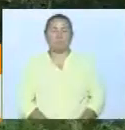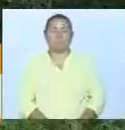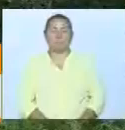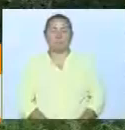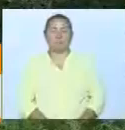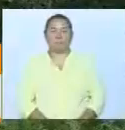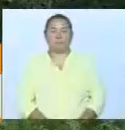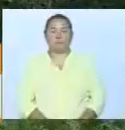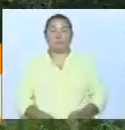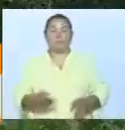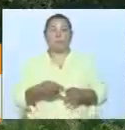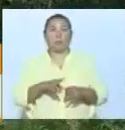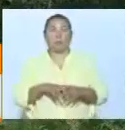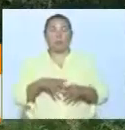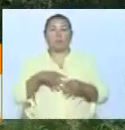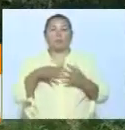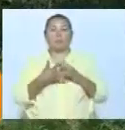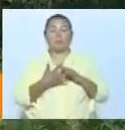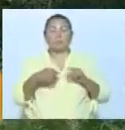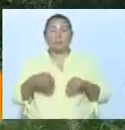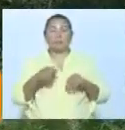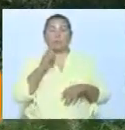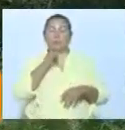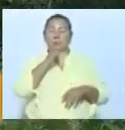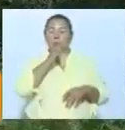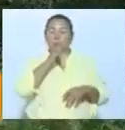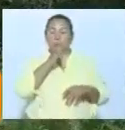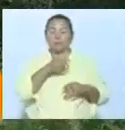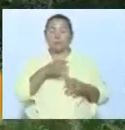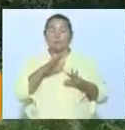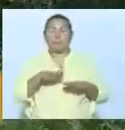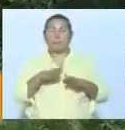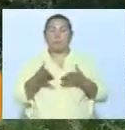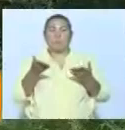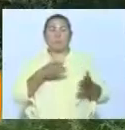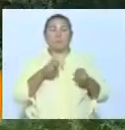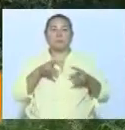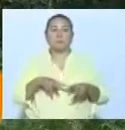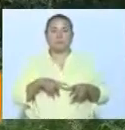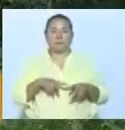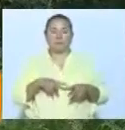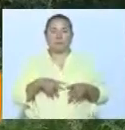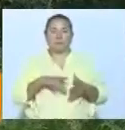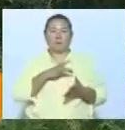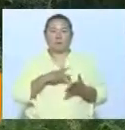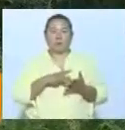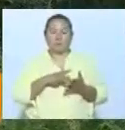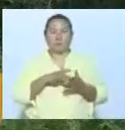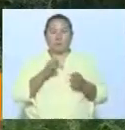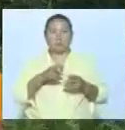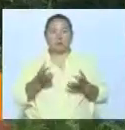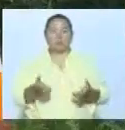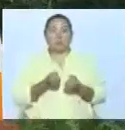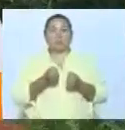хозяйства данное крестьянское хозяйство испытывает трудности с кадрами Чтобы привлечь для него специалистов в Центре занятости при